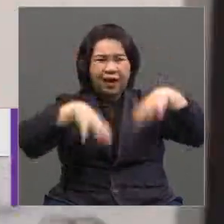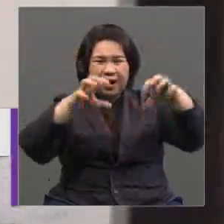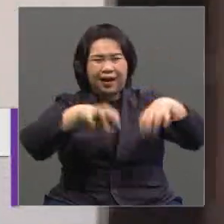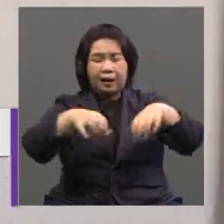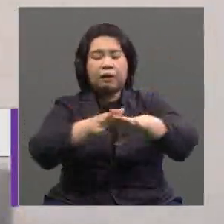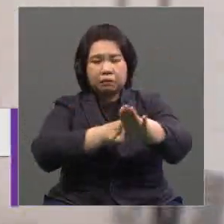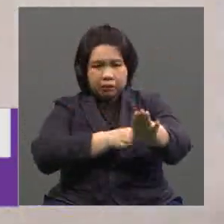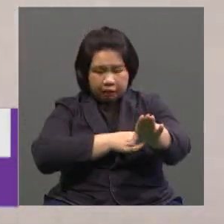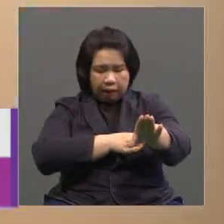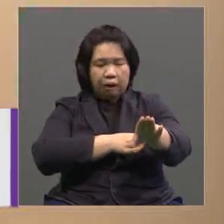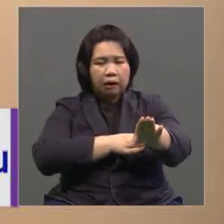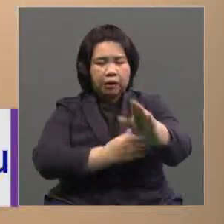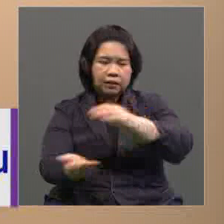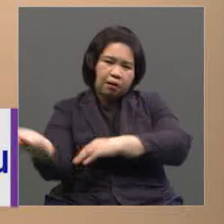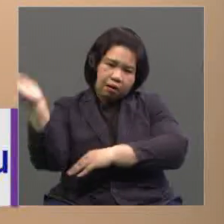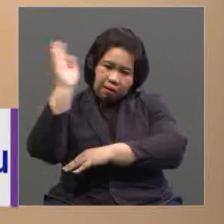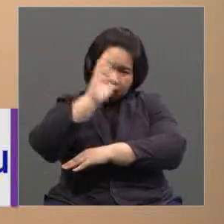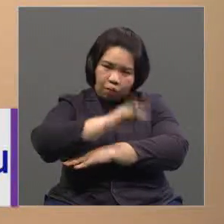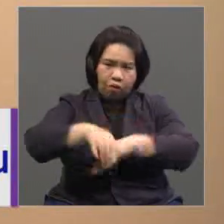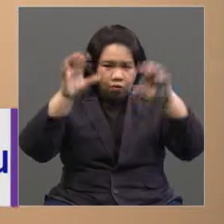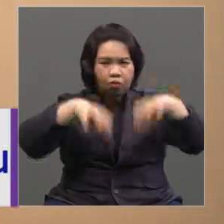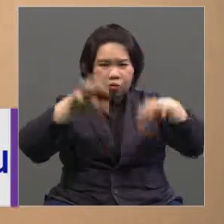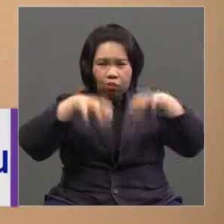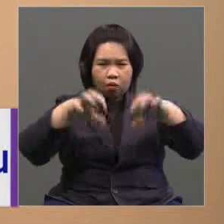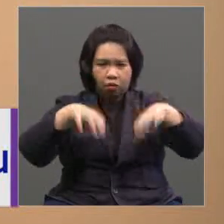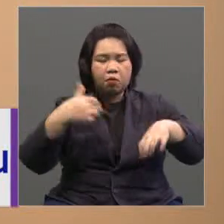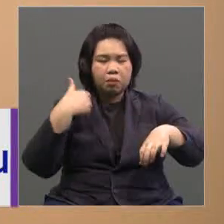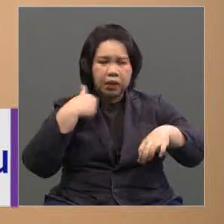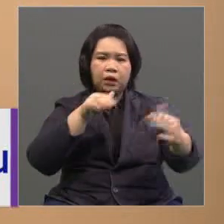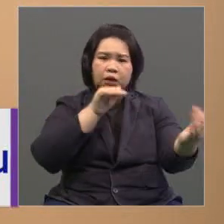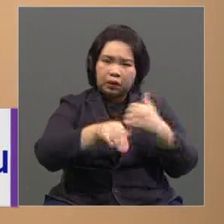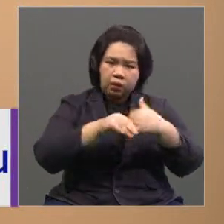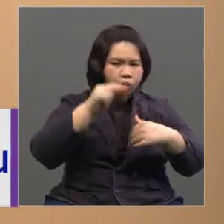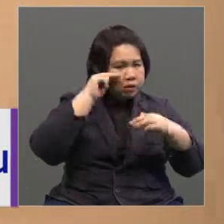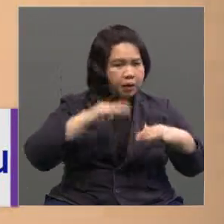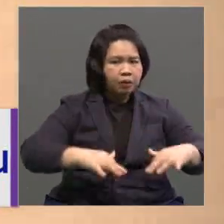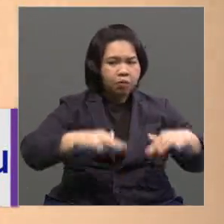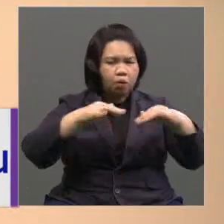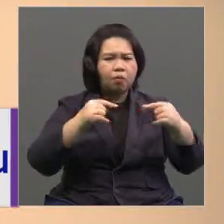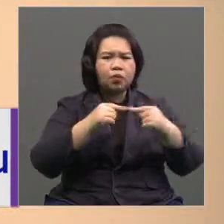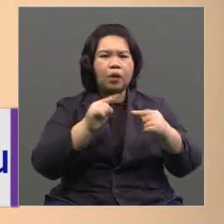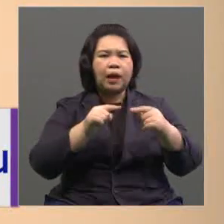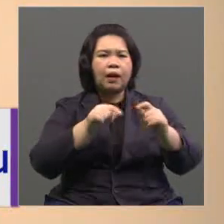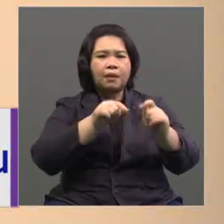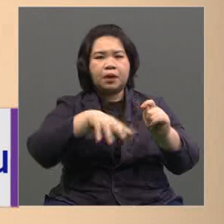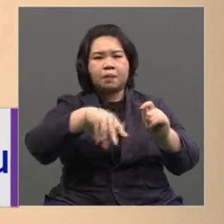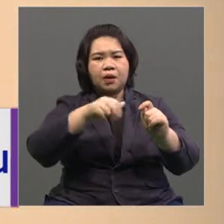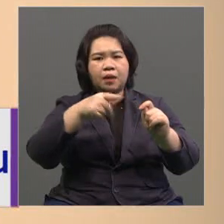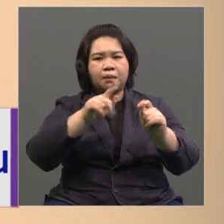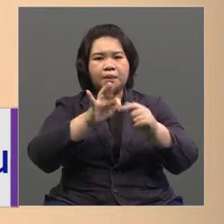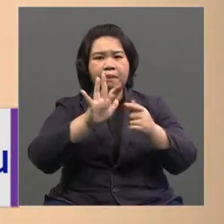างหนักต่อเนื่องตลอดทั้งวันทำให้มีน้ำท่วมขังในหลายพื้นที่โดยเฉพาะพื้นที่เทศบาลเมืองป่าตองตำบ